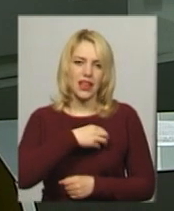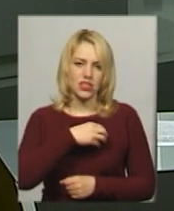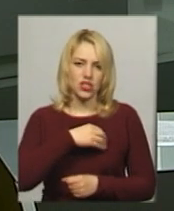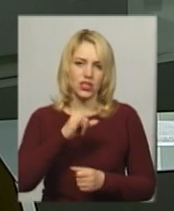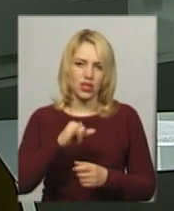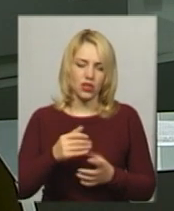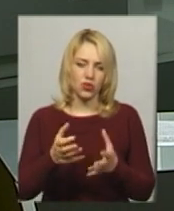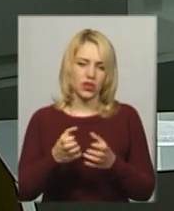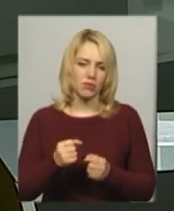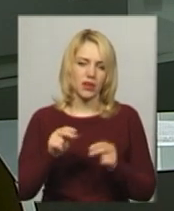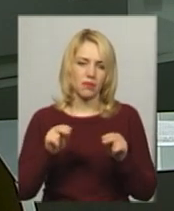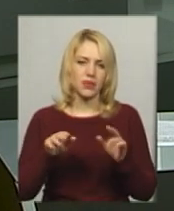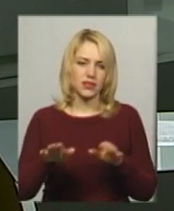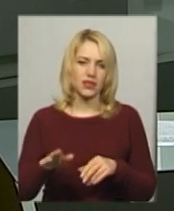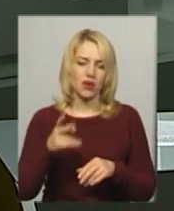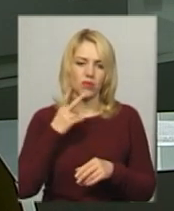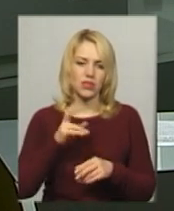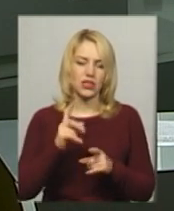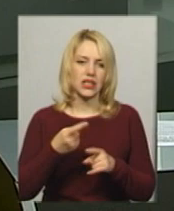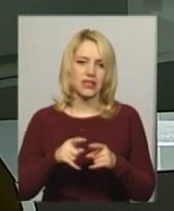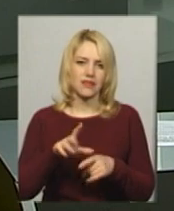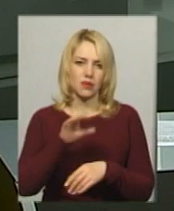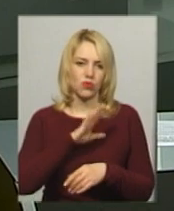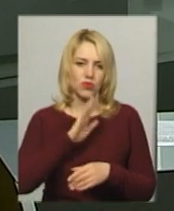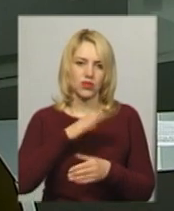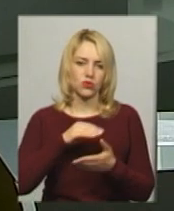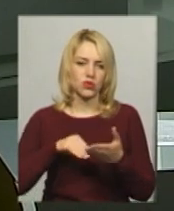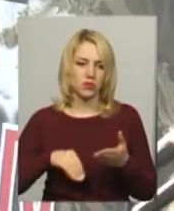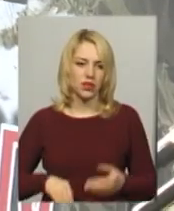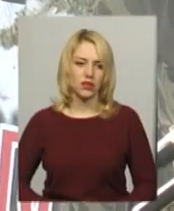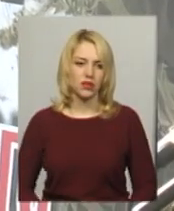склали присягу. Світлана Поробок бачила, як усе відбувалося.